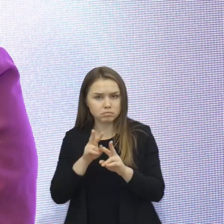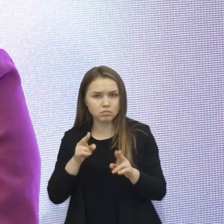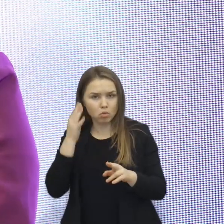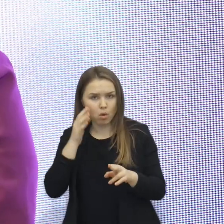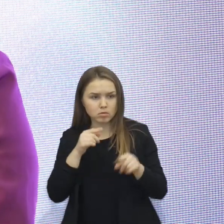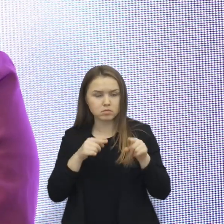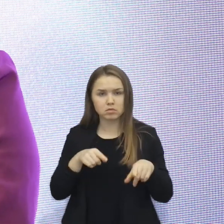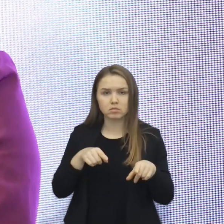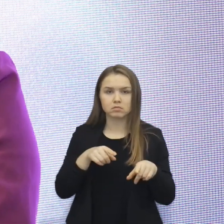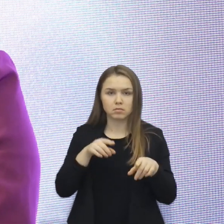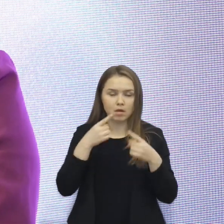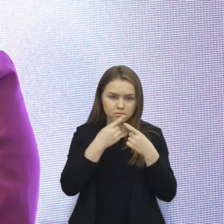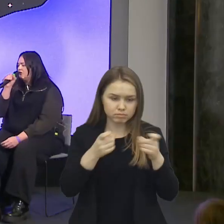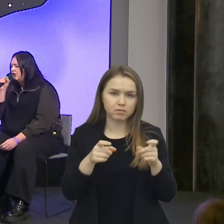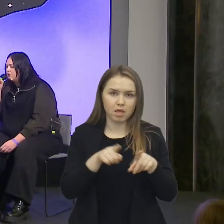dalyku.